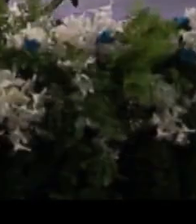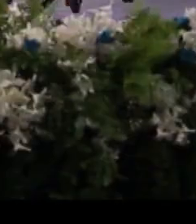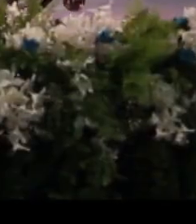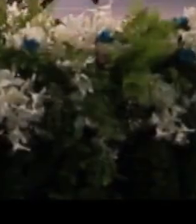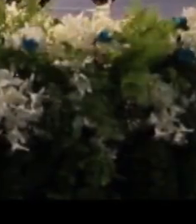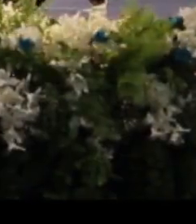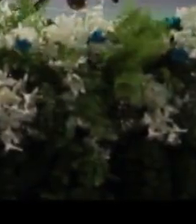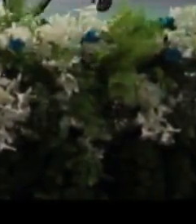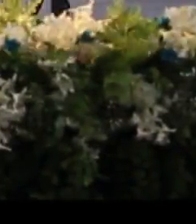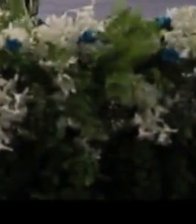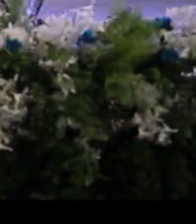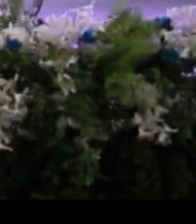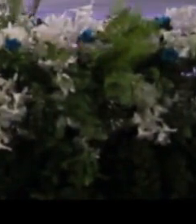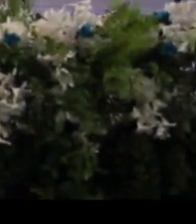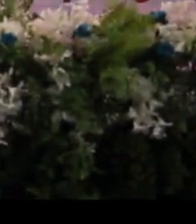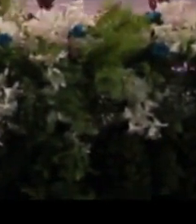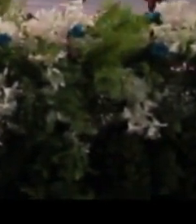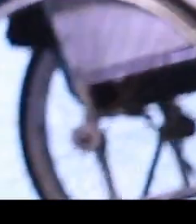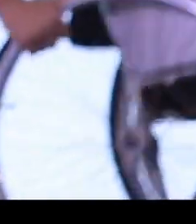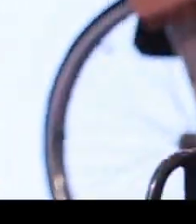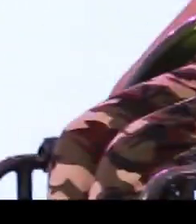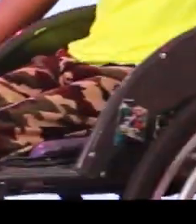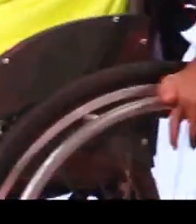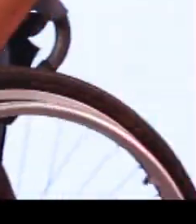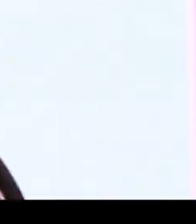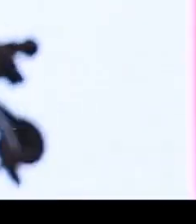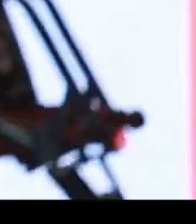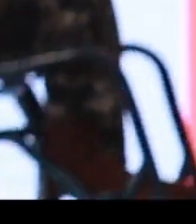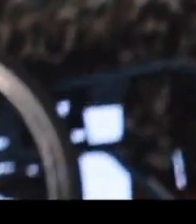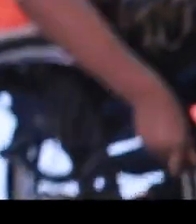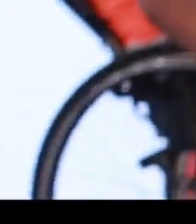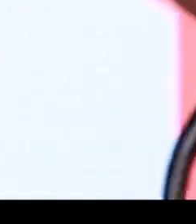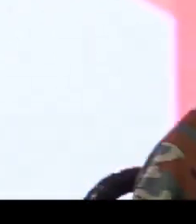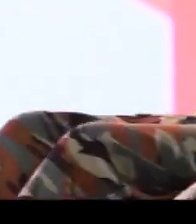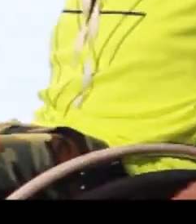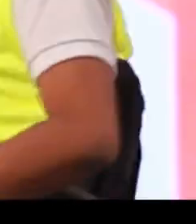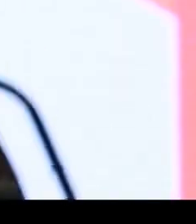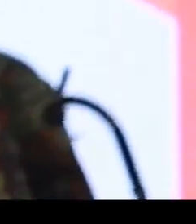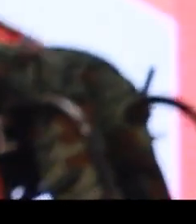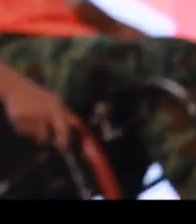Thank you.